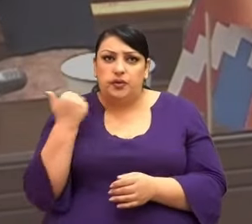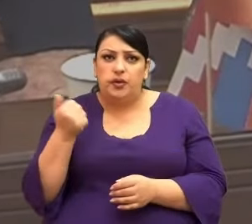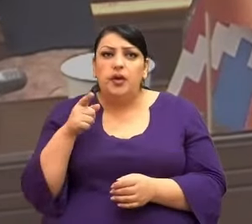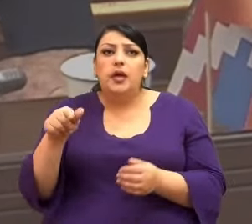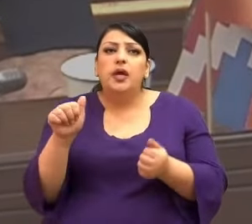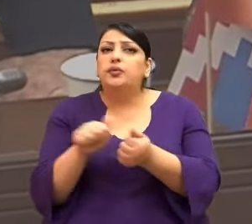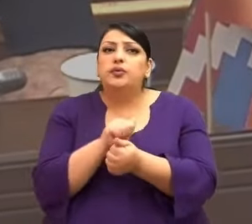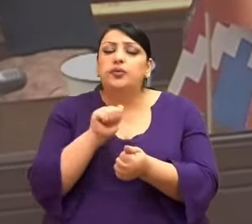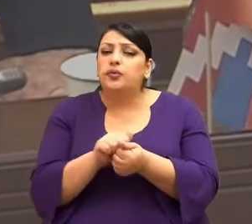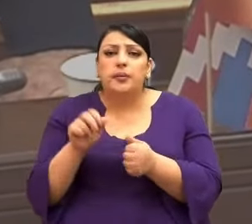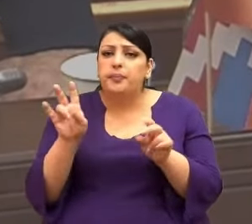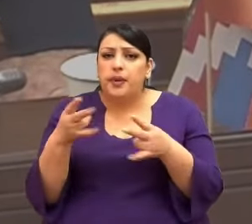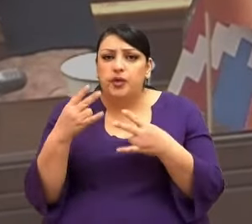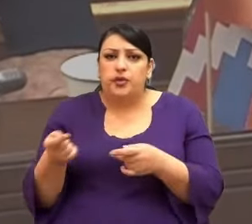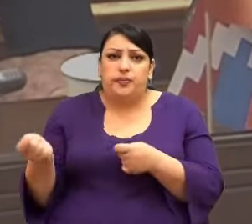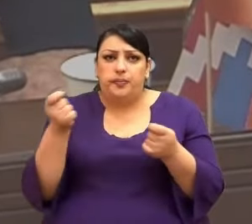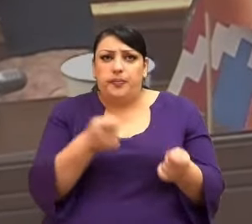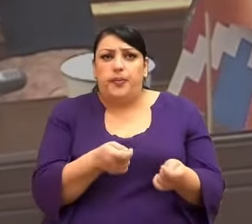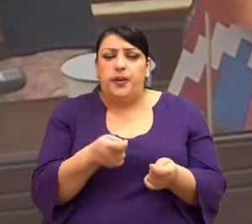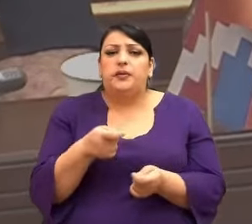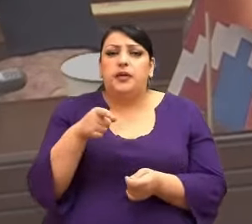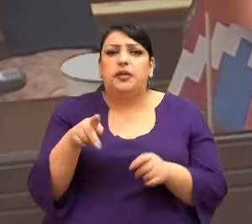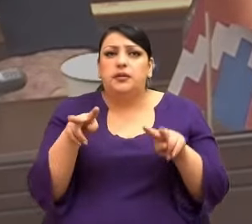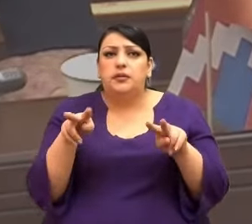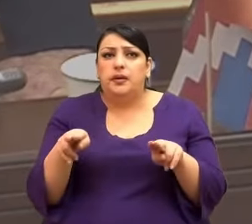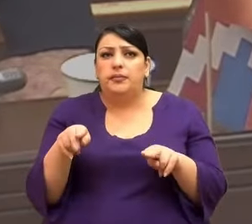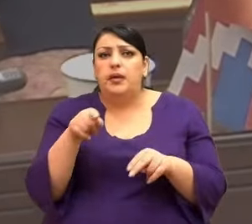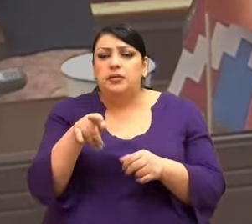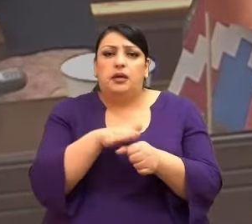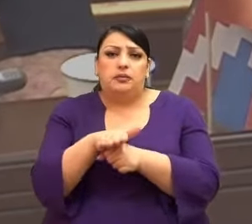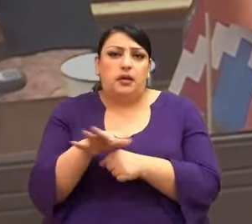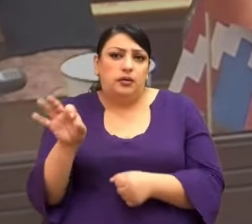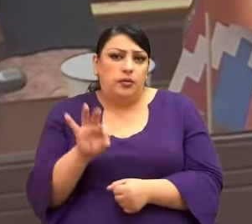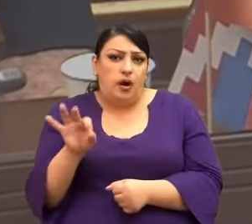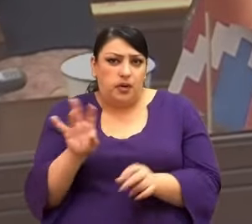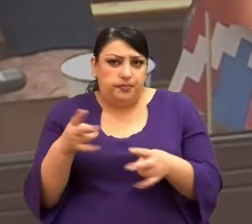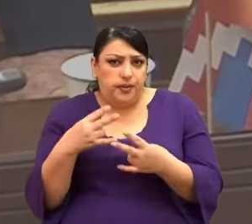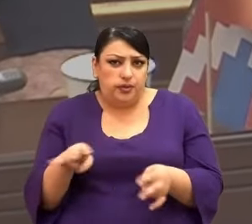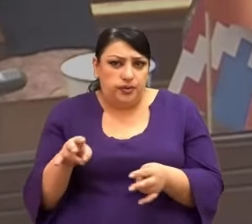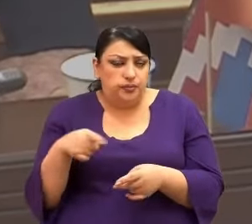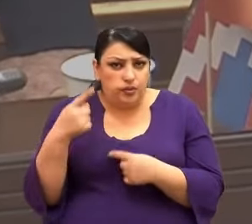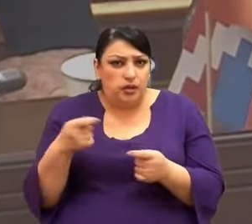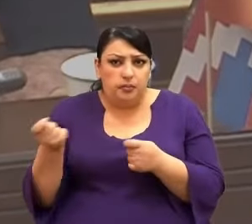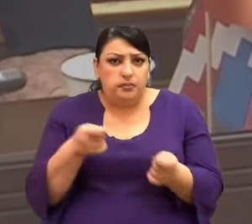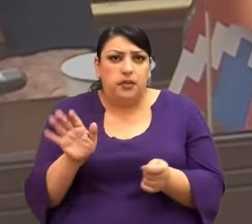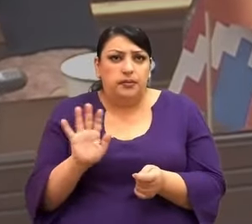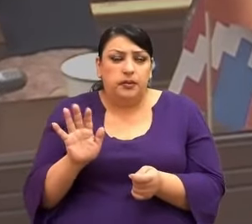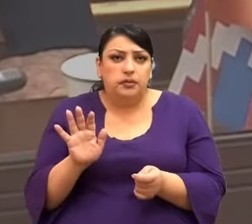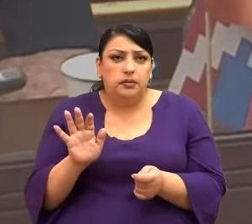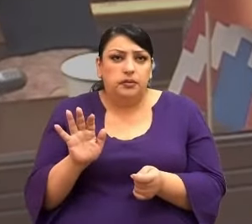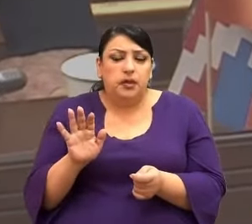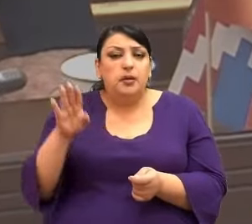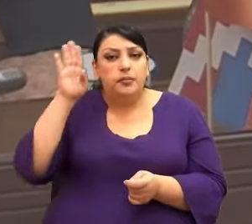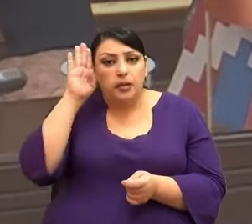փաստարկը չբերել հաջորդ անգամ նման նախաձեռնություններ իրականացնելու համար։ Եվ վերջին հարցը հետևյալն է,